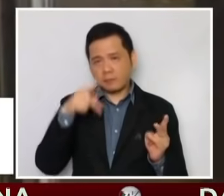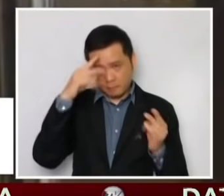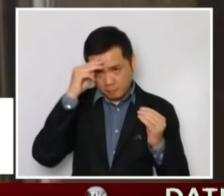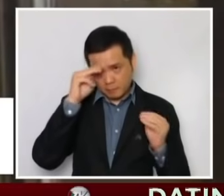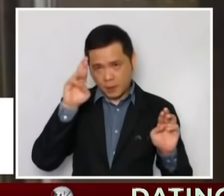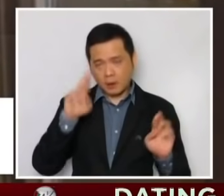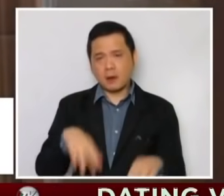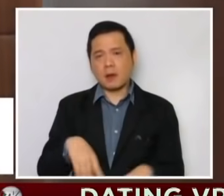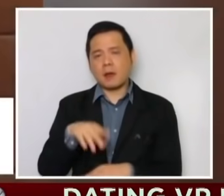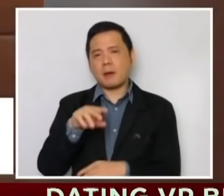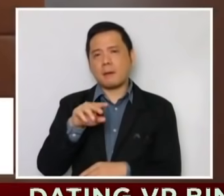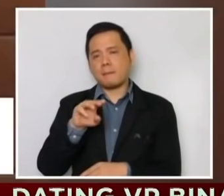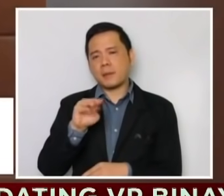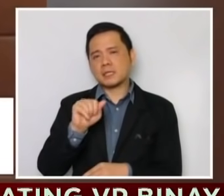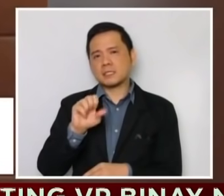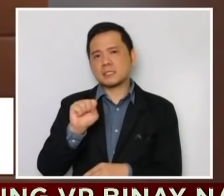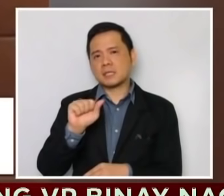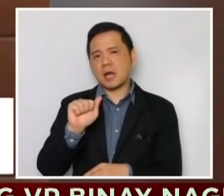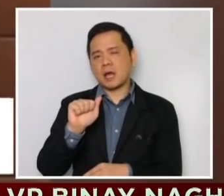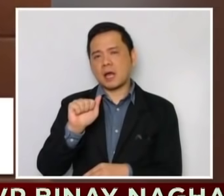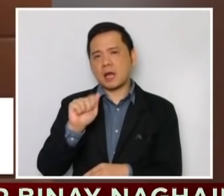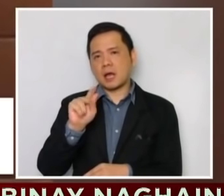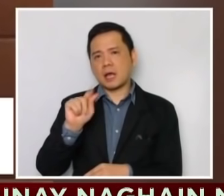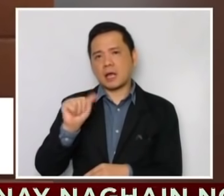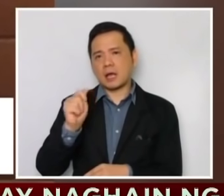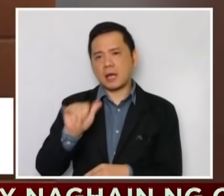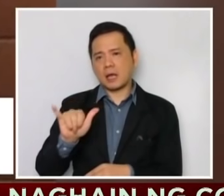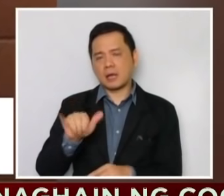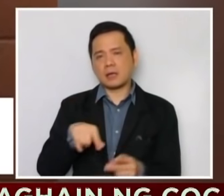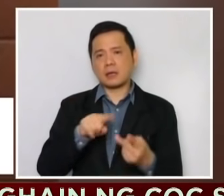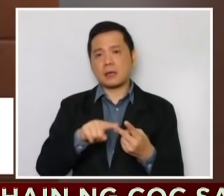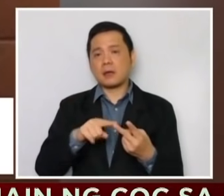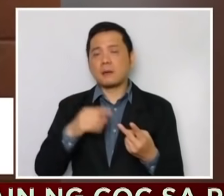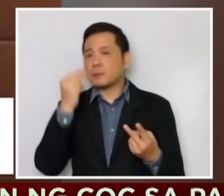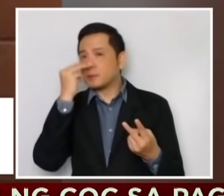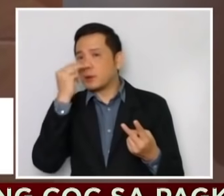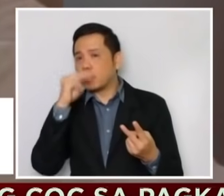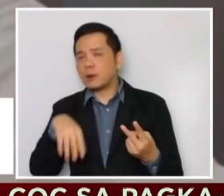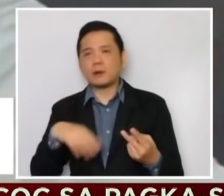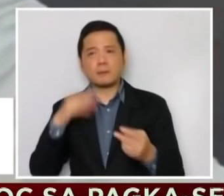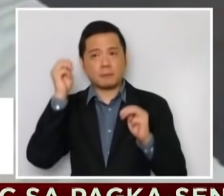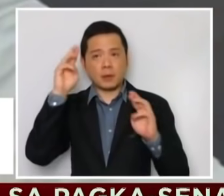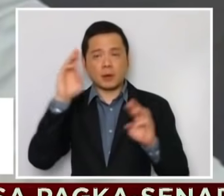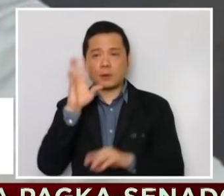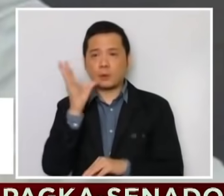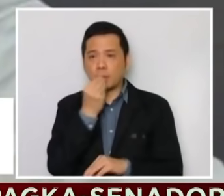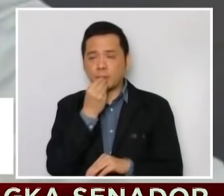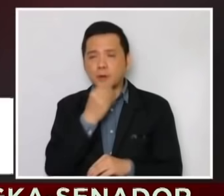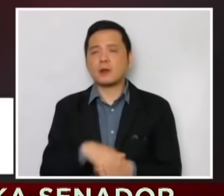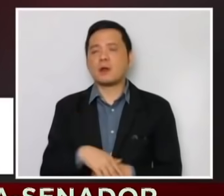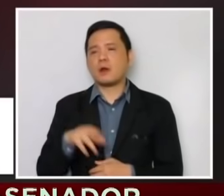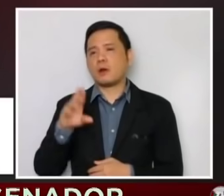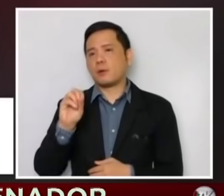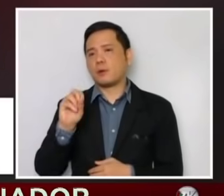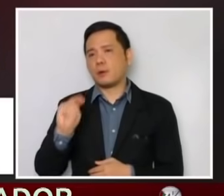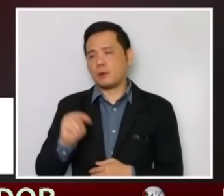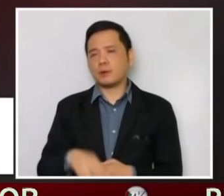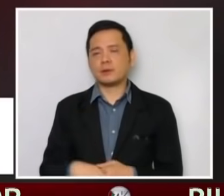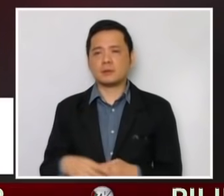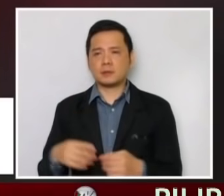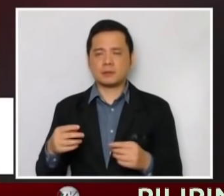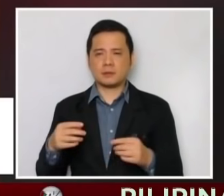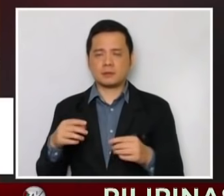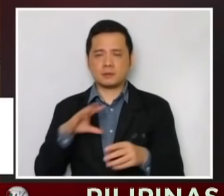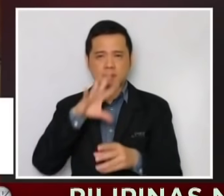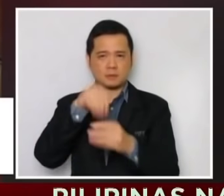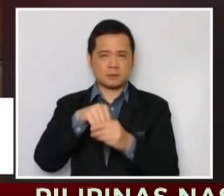Basangkay. Sa San Jose Occidental, Mindoro, tatakbong mayor si incumbent Vice Mayor Rod Agas, habang bilang